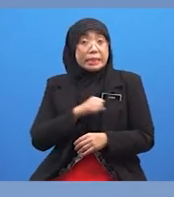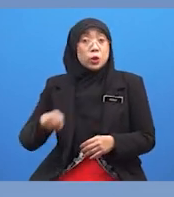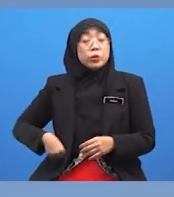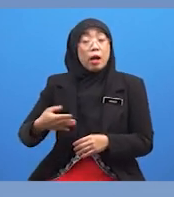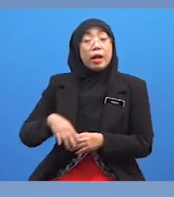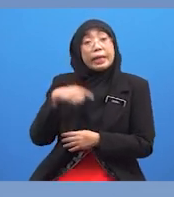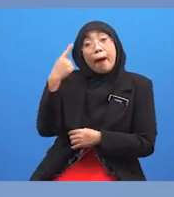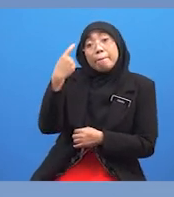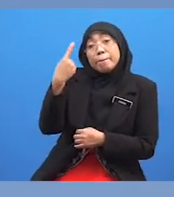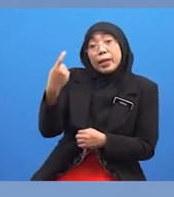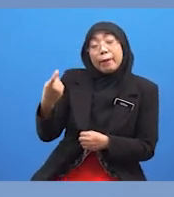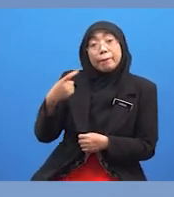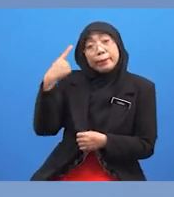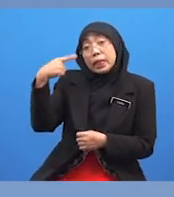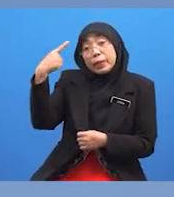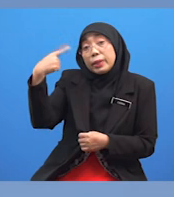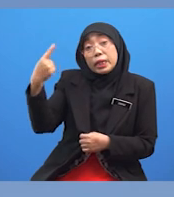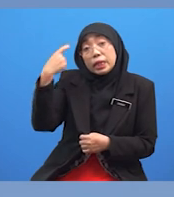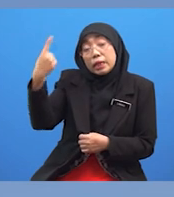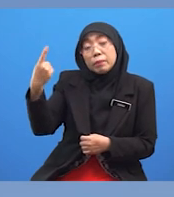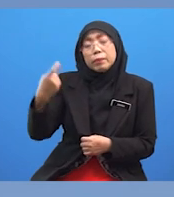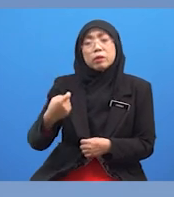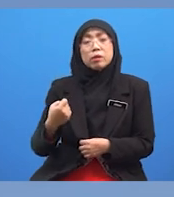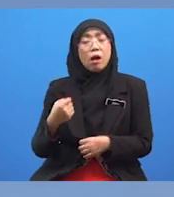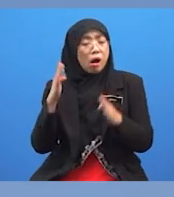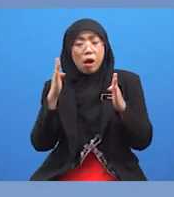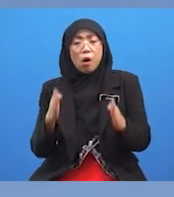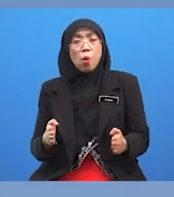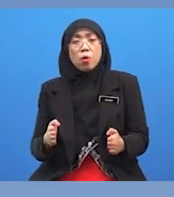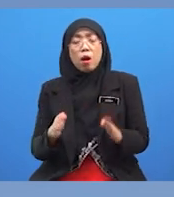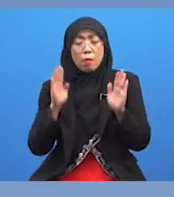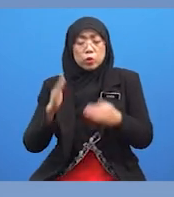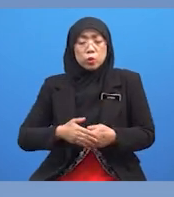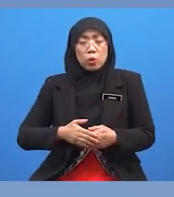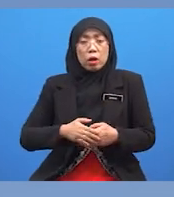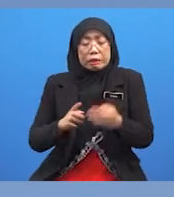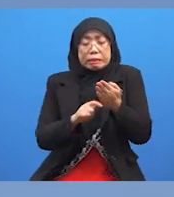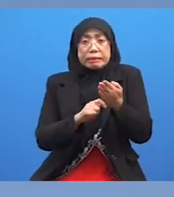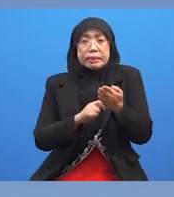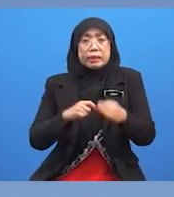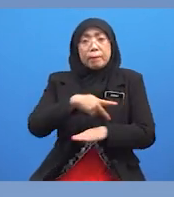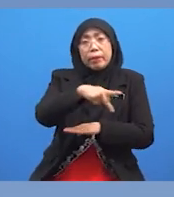waktu asar akan turun orang dari Jeddah naik kapal kemudian bersolat di pantai itu.